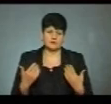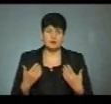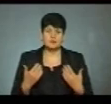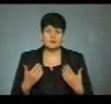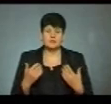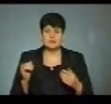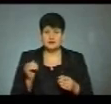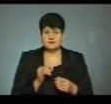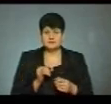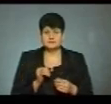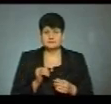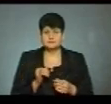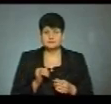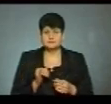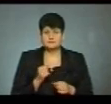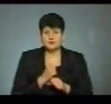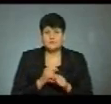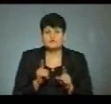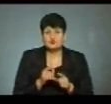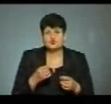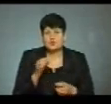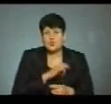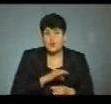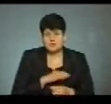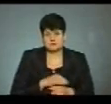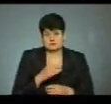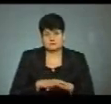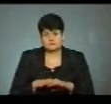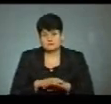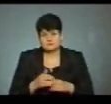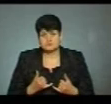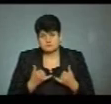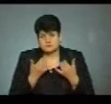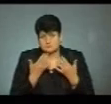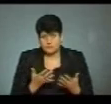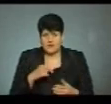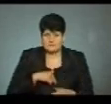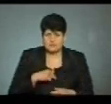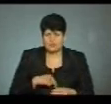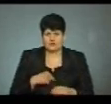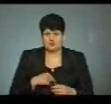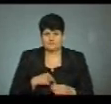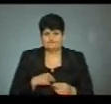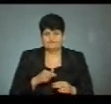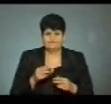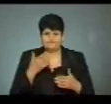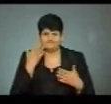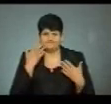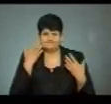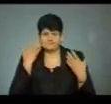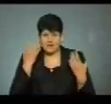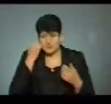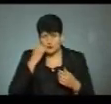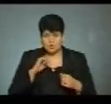і, типу, робив щось корисне для нації і сам якби психологічно відходив. І дякуючи своїм